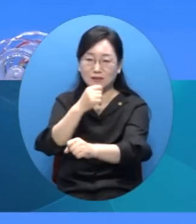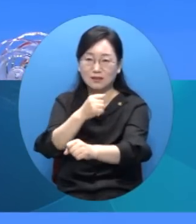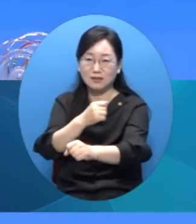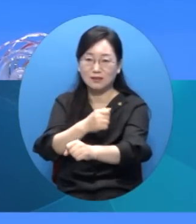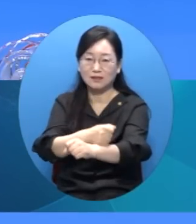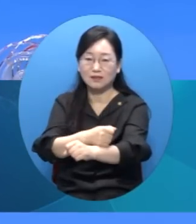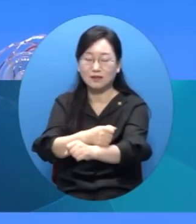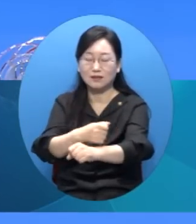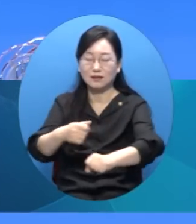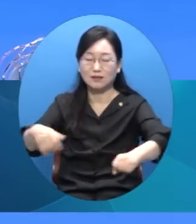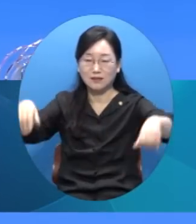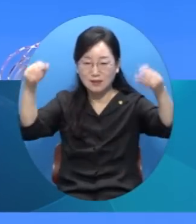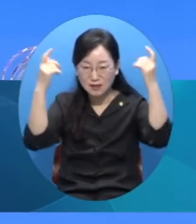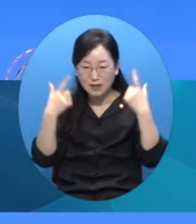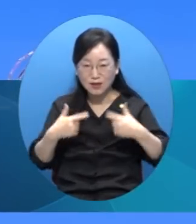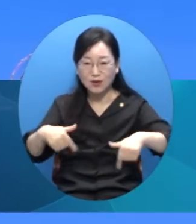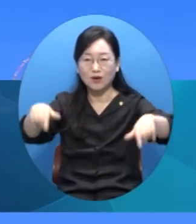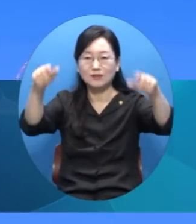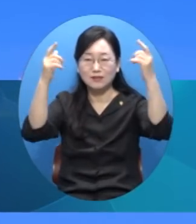사랑하사